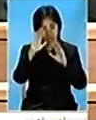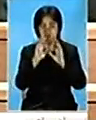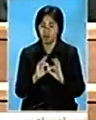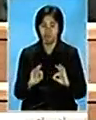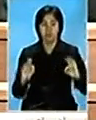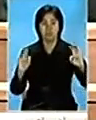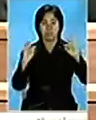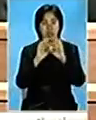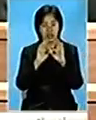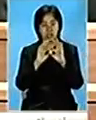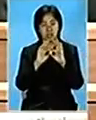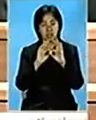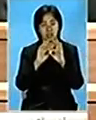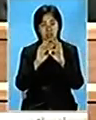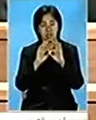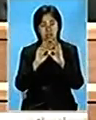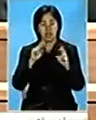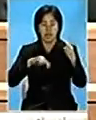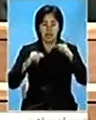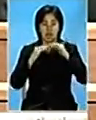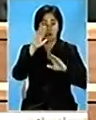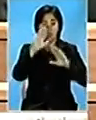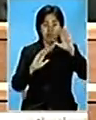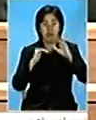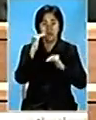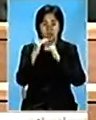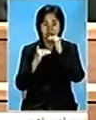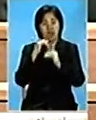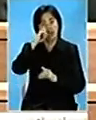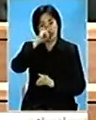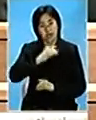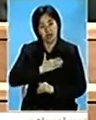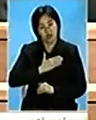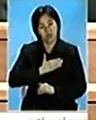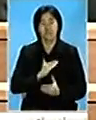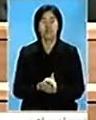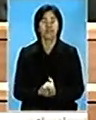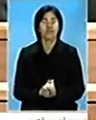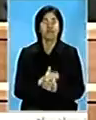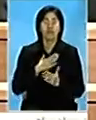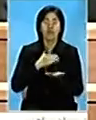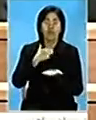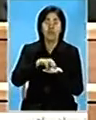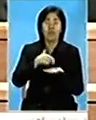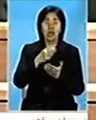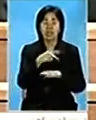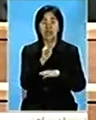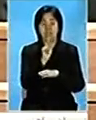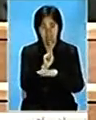สำคัญในการพัฒนาระบอบประชาธิปไตยในประเทศของเราผมอยากจะเรียนกับท่านประธานด้วยความเคารพว่